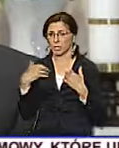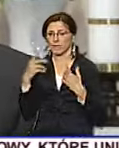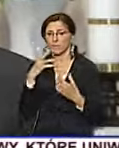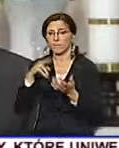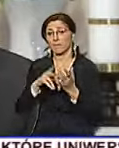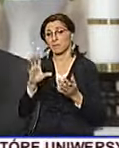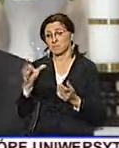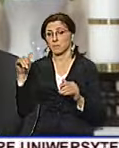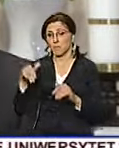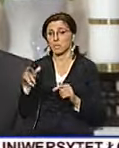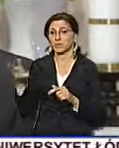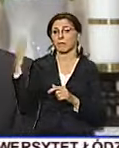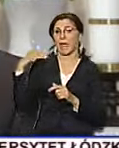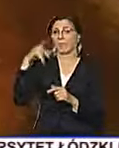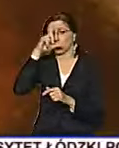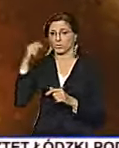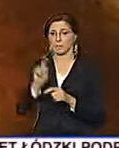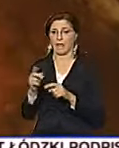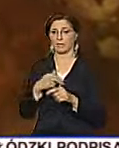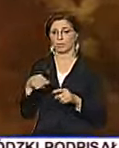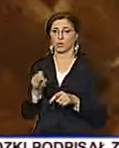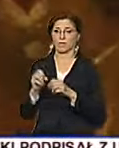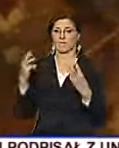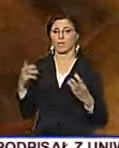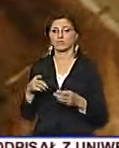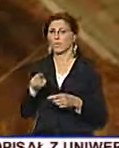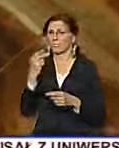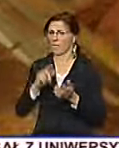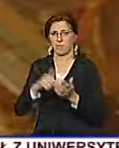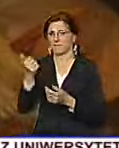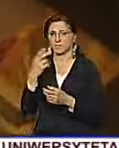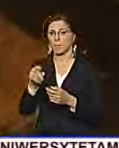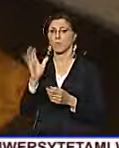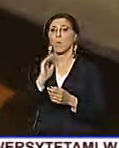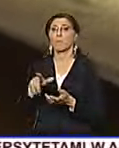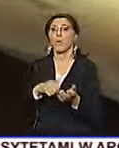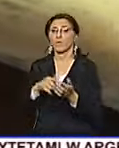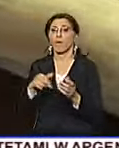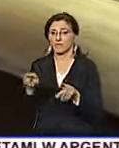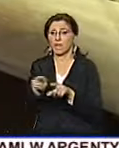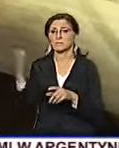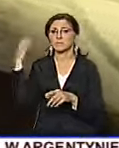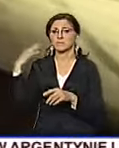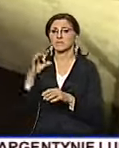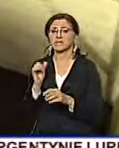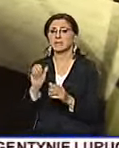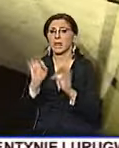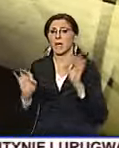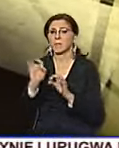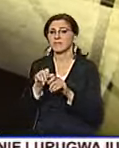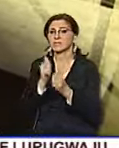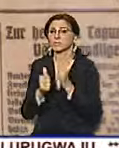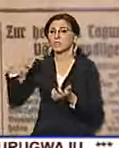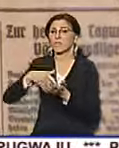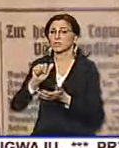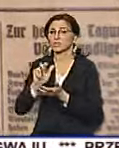może także ważne dla ludzi tej epoki. To nie pierwsza kapsuła czasu znaleziona w świątyni przy Piotrkowskiej. Podczas remontu w styczniu